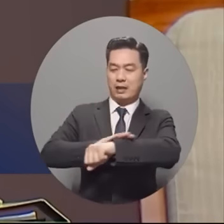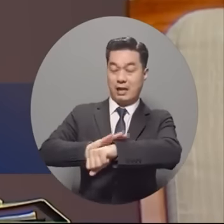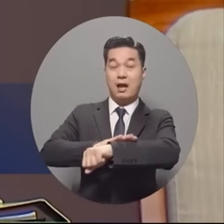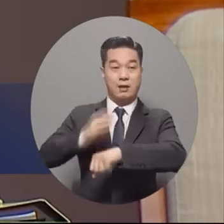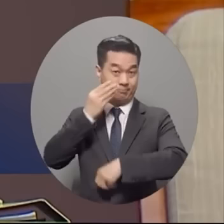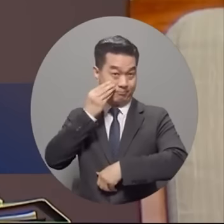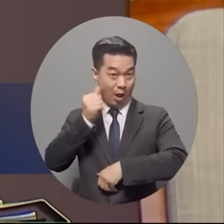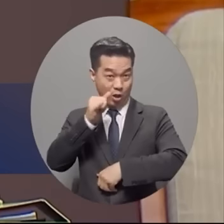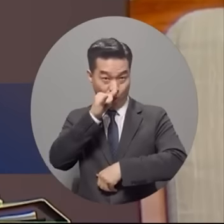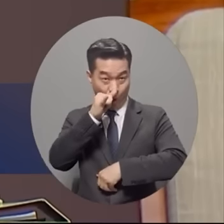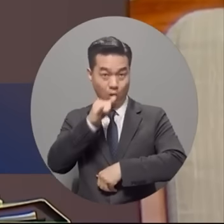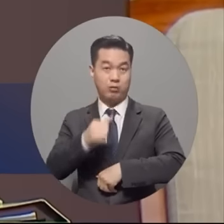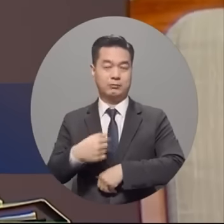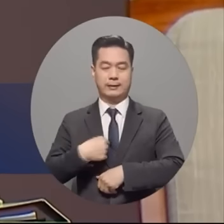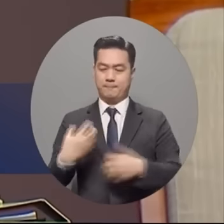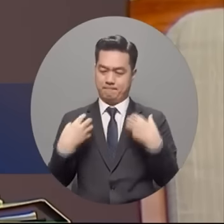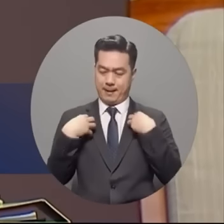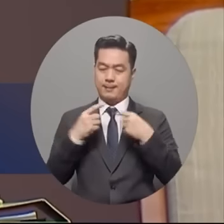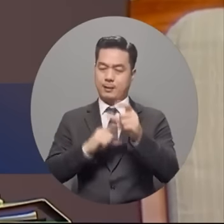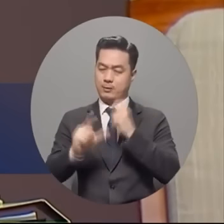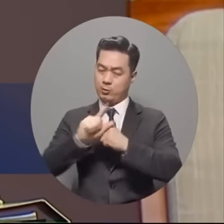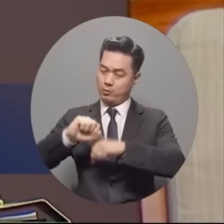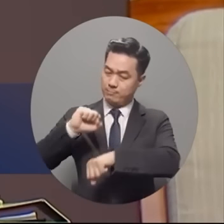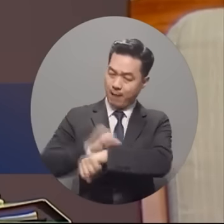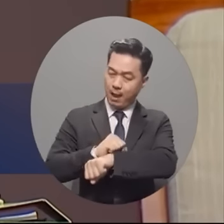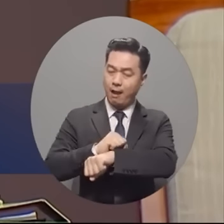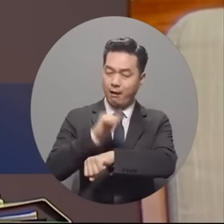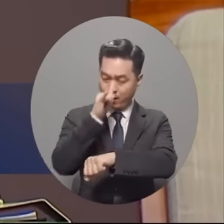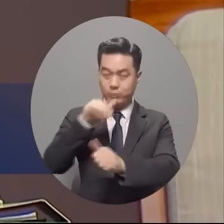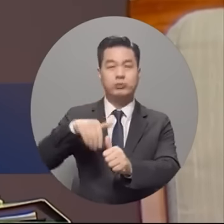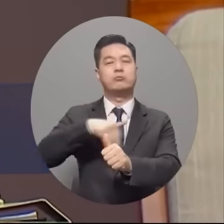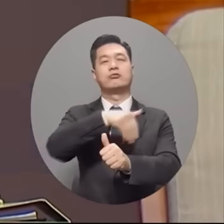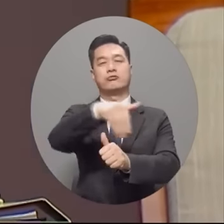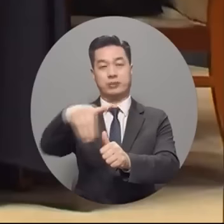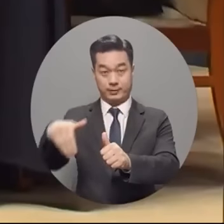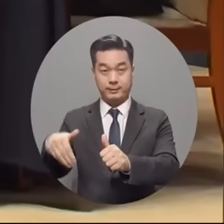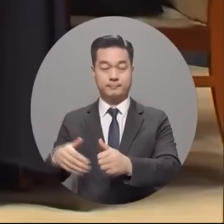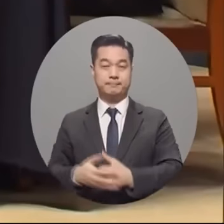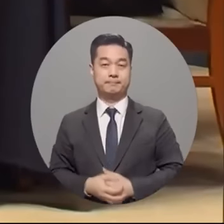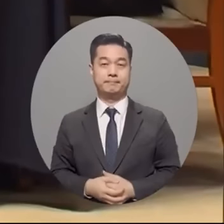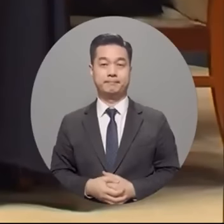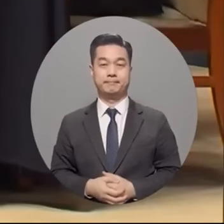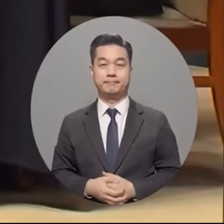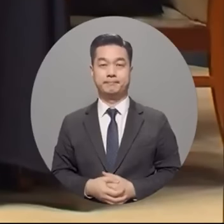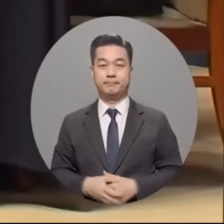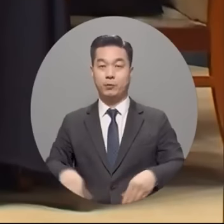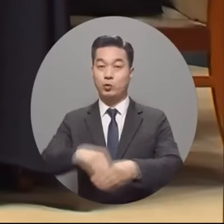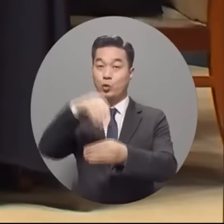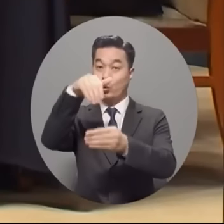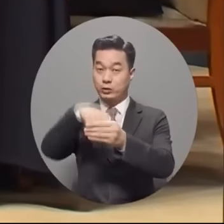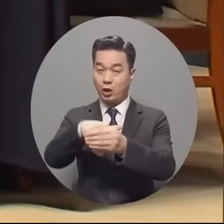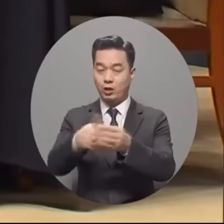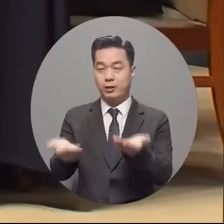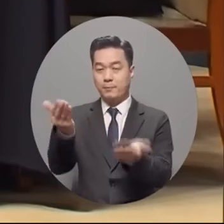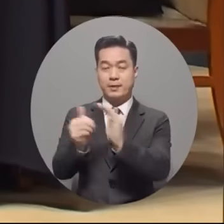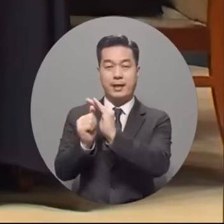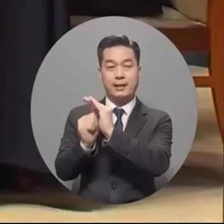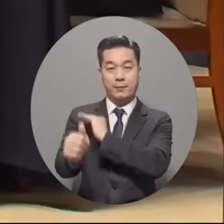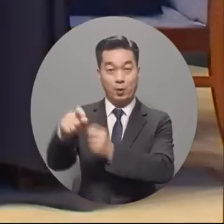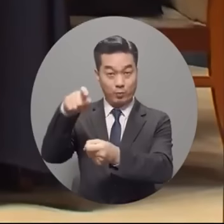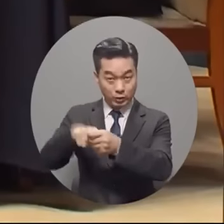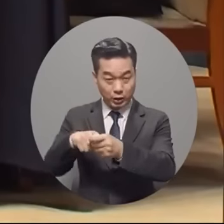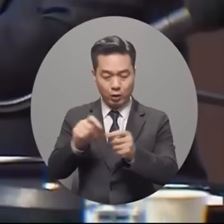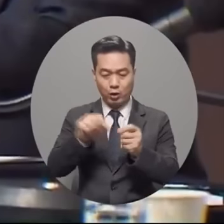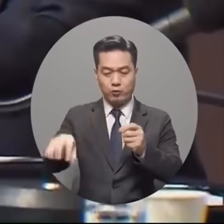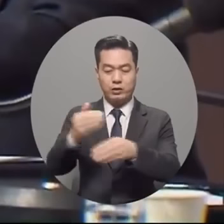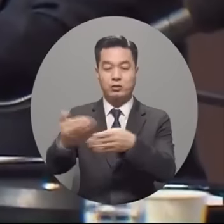어 할 일을 더 잘할 수 있는 이런 그 분위기가 되 총선 비례대표용 위성정당을 만드는게